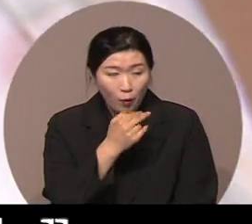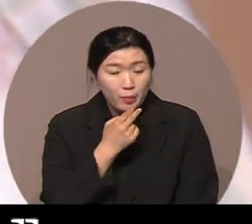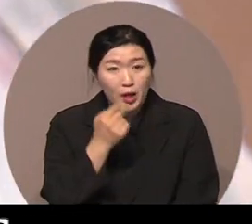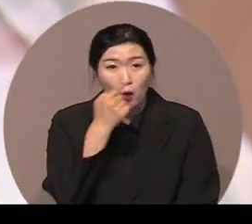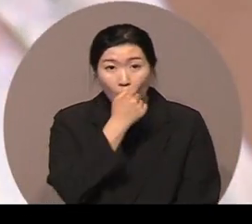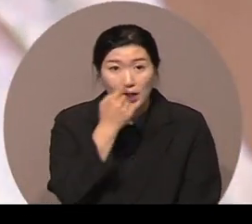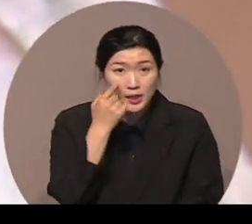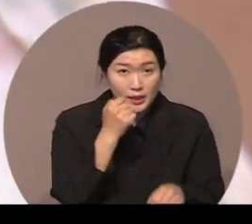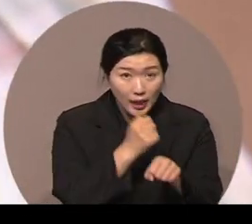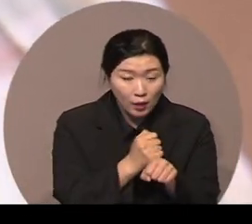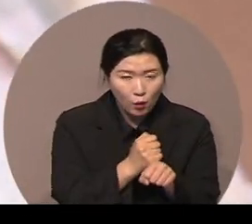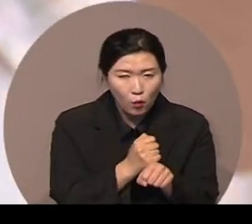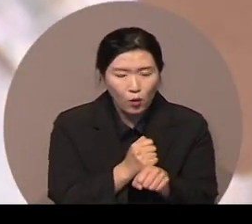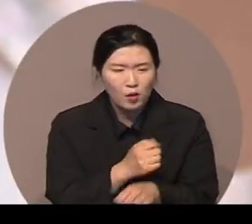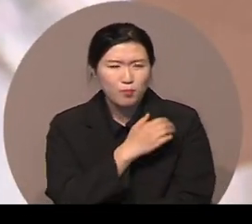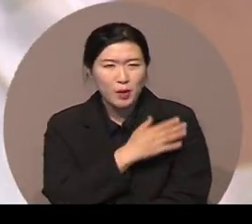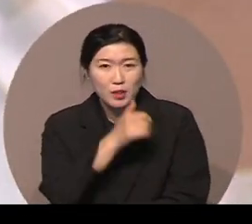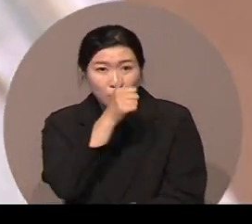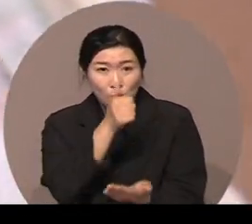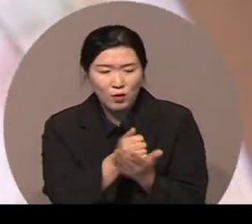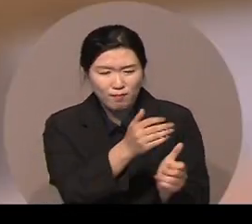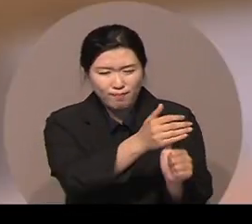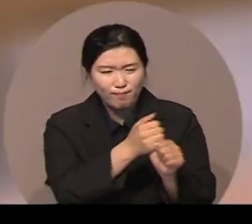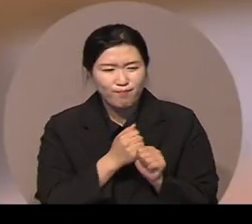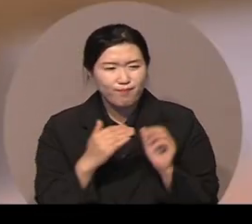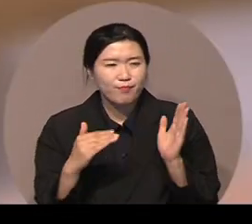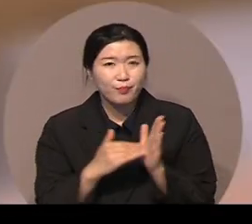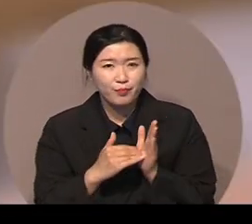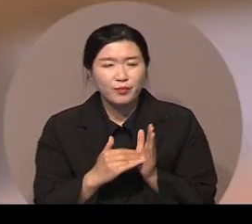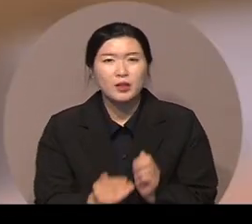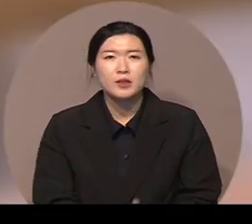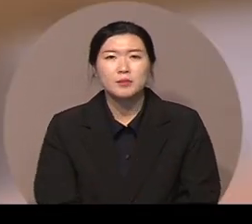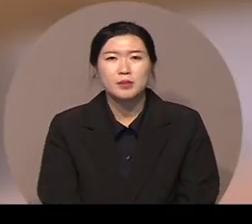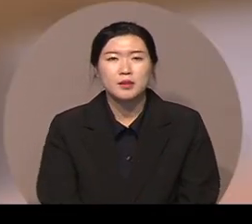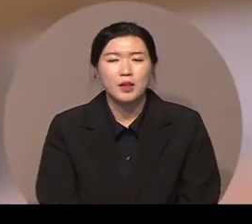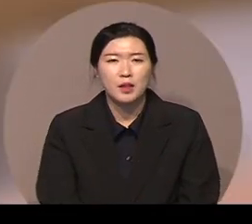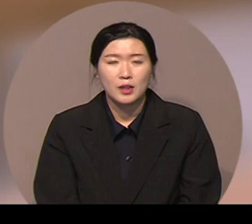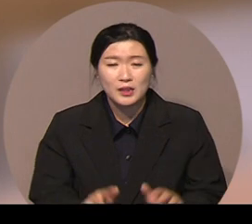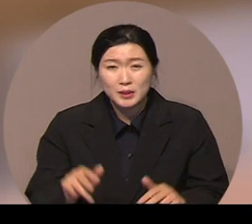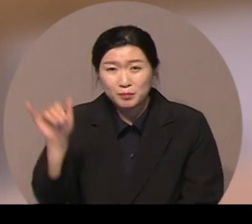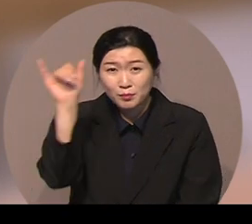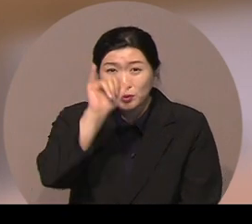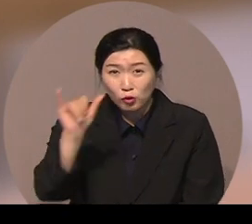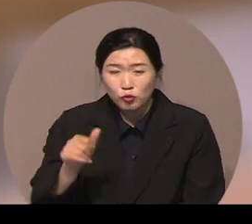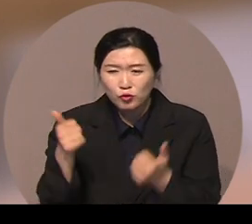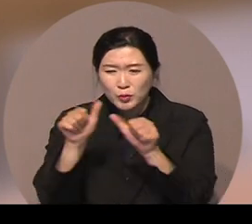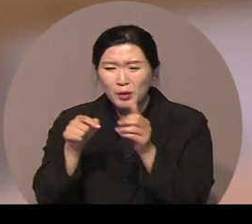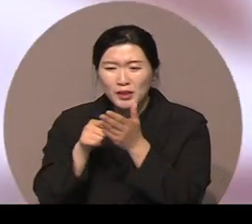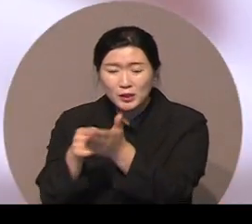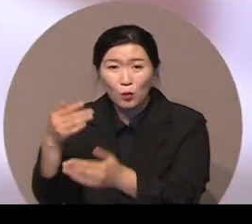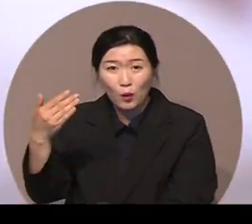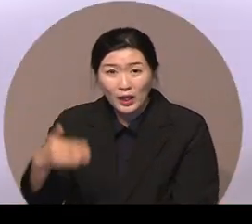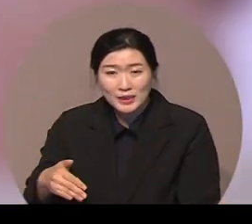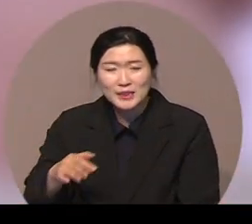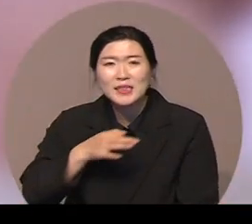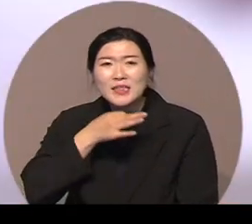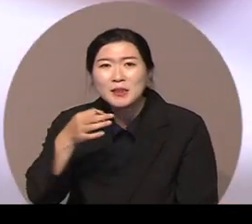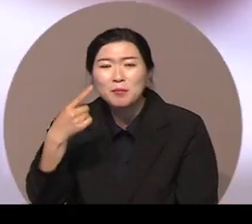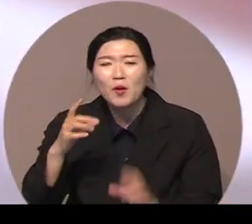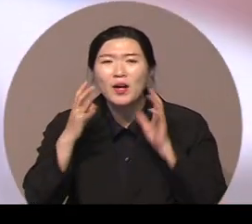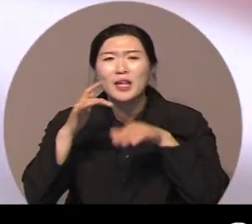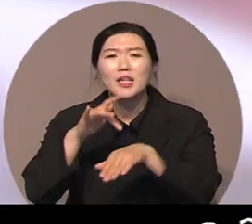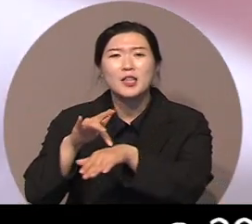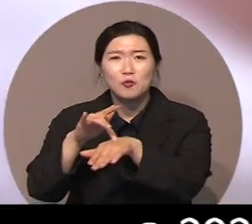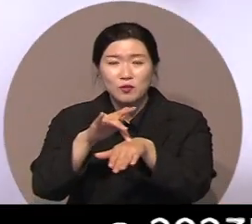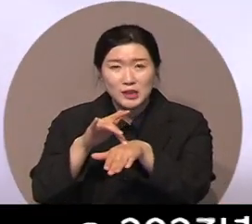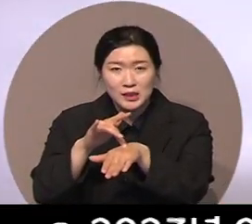부부를 아동육이 방임 혐의로 이권했습니다 전국적으로 출생 미신고와도 이른바 유령아동에 대한